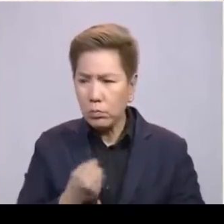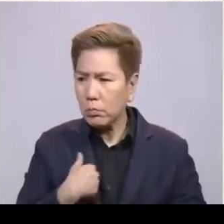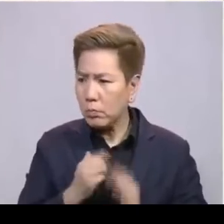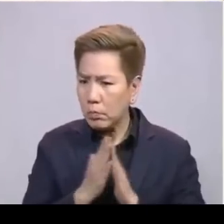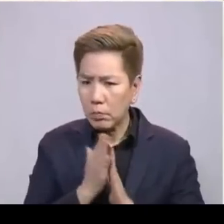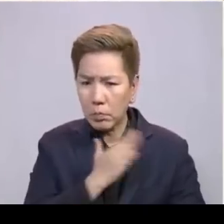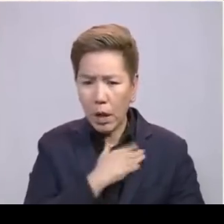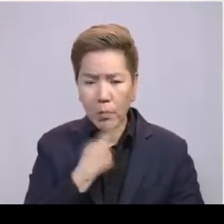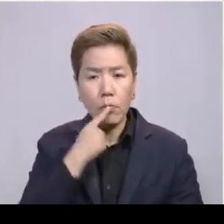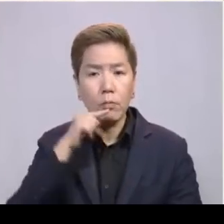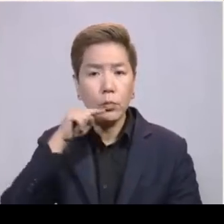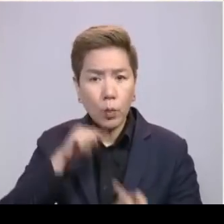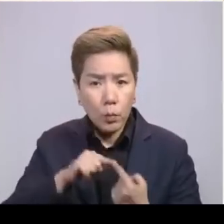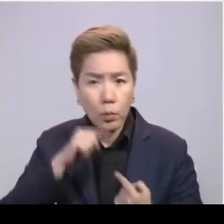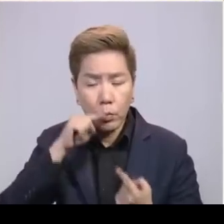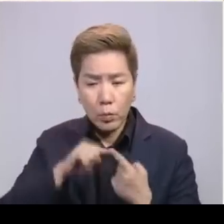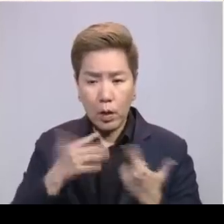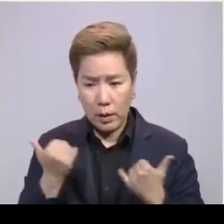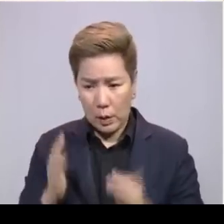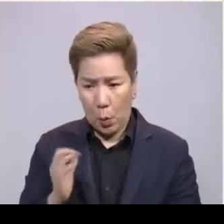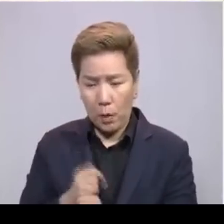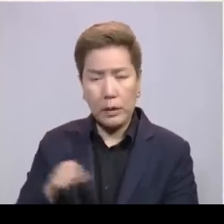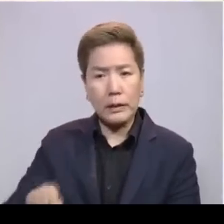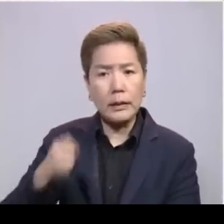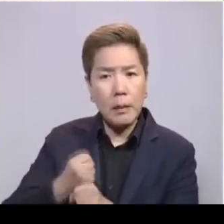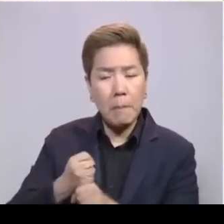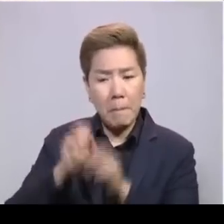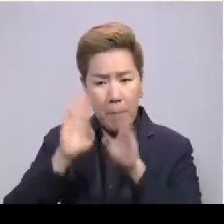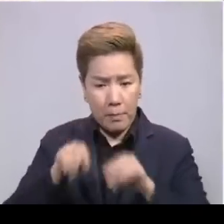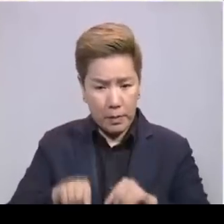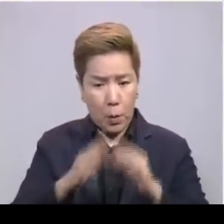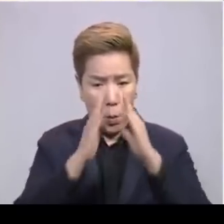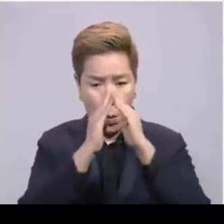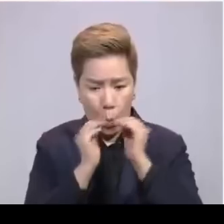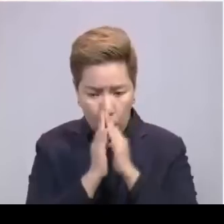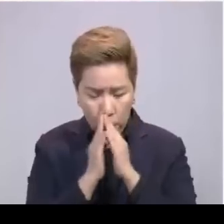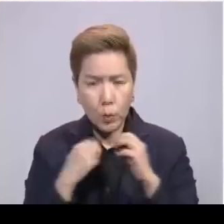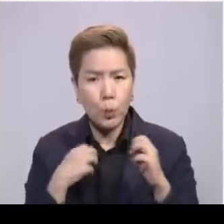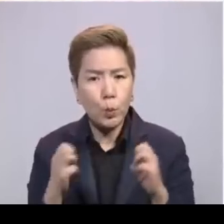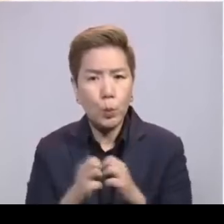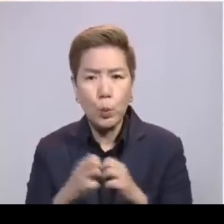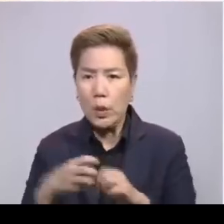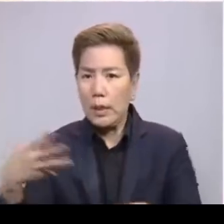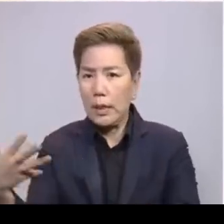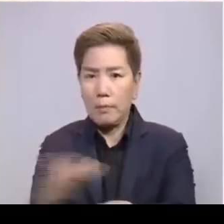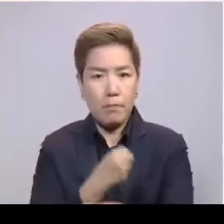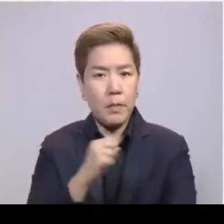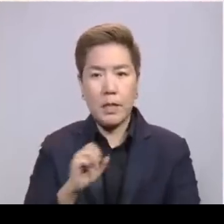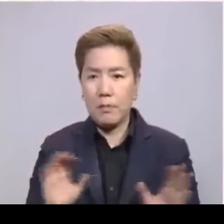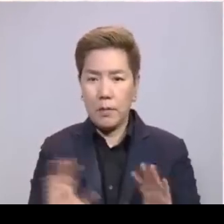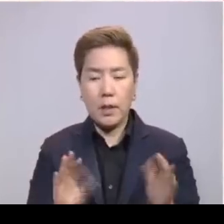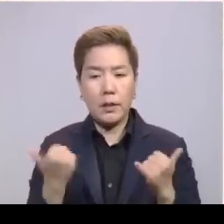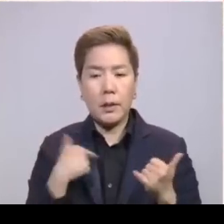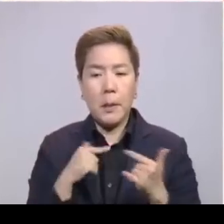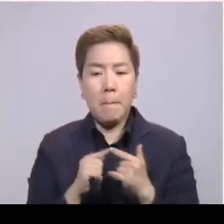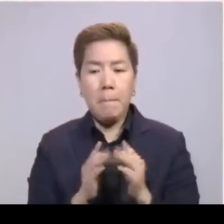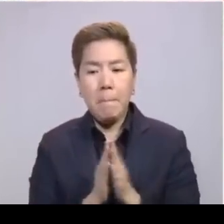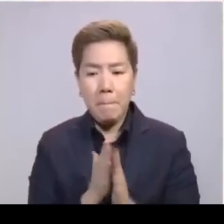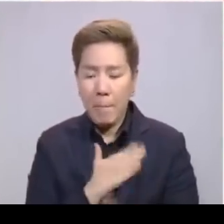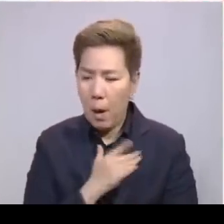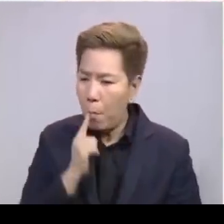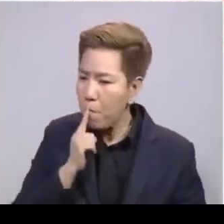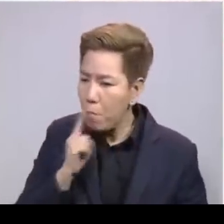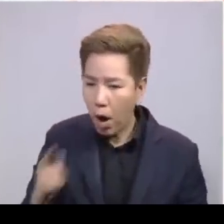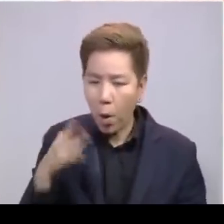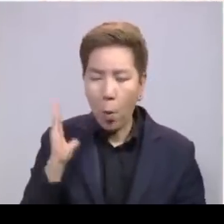อาตมาว่าเหมาะสมหรือไม่ที่แอดมินทำเช่นนี้ทั้งๆที่วัดไม่มีนโยบายไปยุ่งเกี่ยวกับการเมืองใดๆซึ่งอาตมาก็ได้มีการ